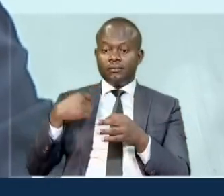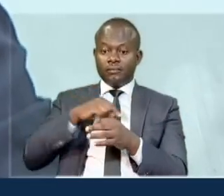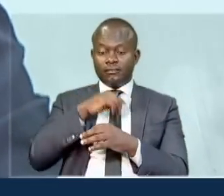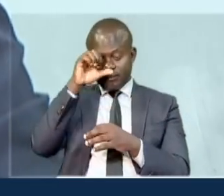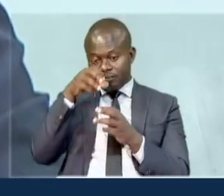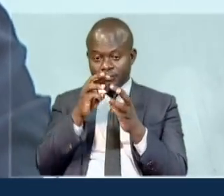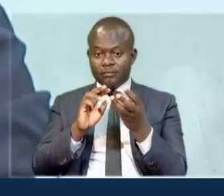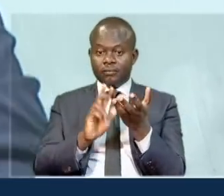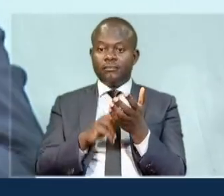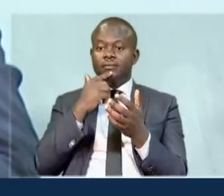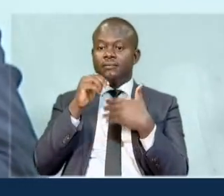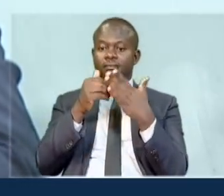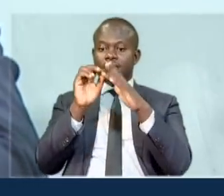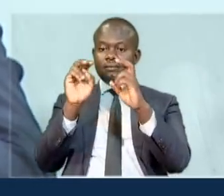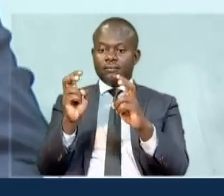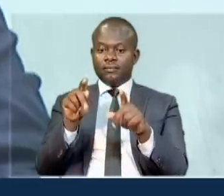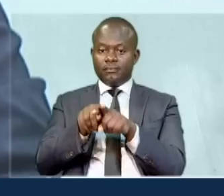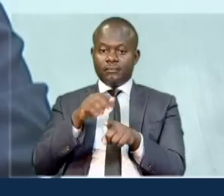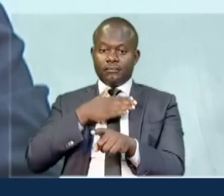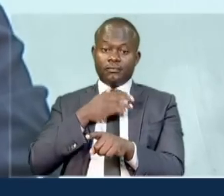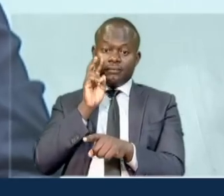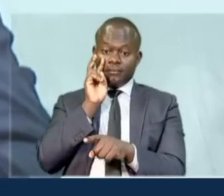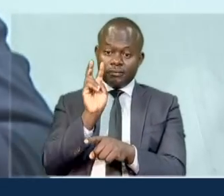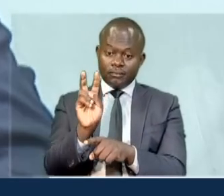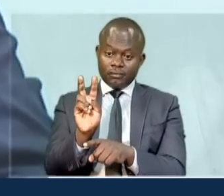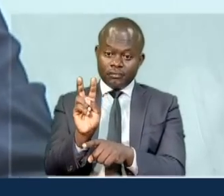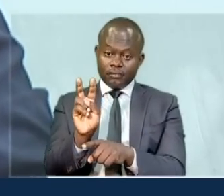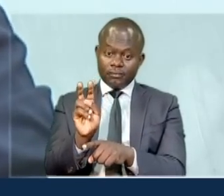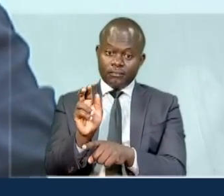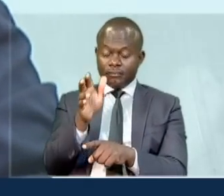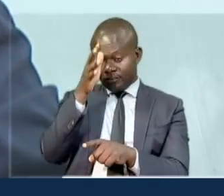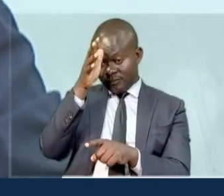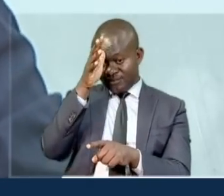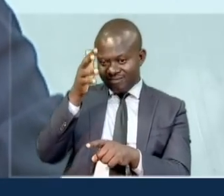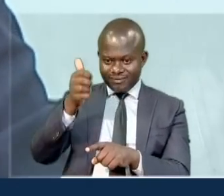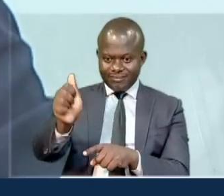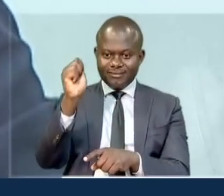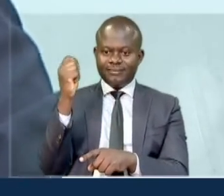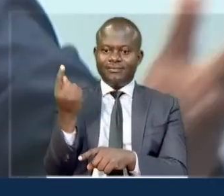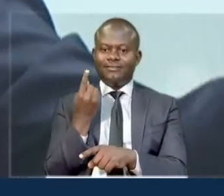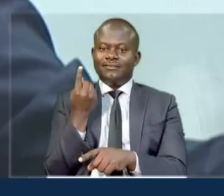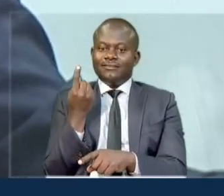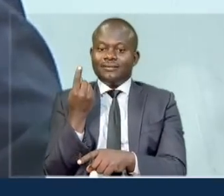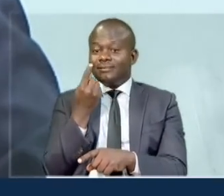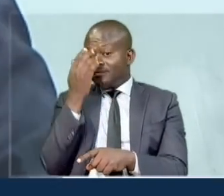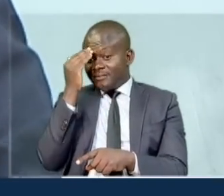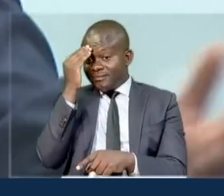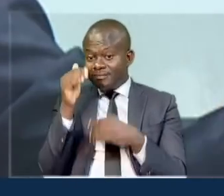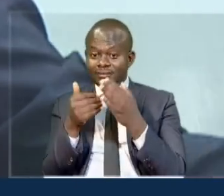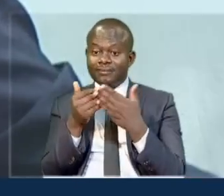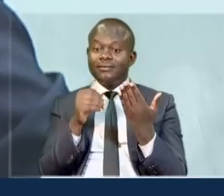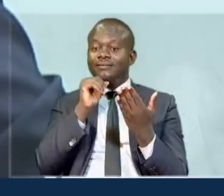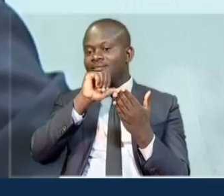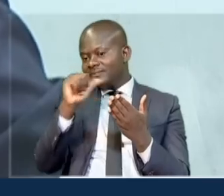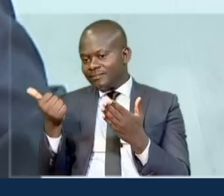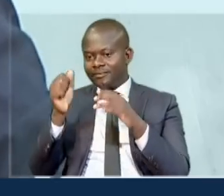buruko abigenza aravuga ngo nanjye namurebye mbonari ise musamusa kubyumva kubera iki kubera ko nta